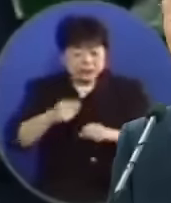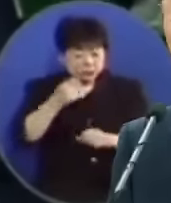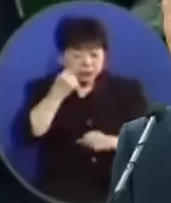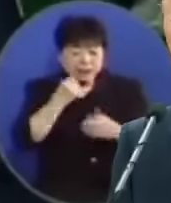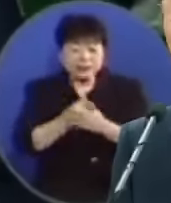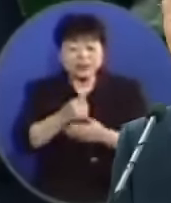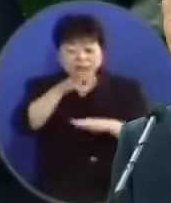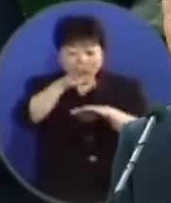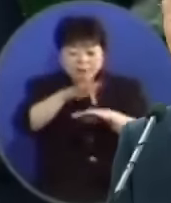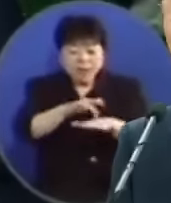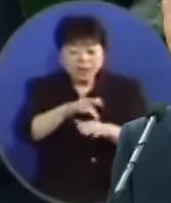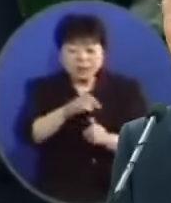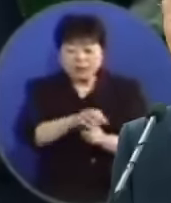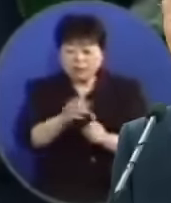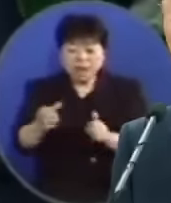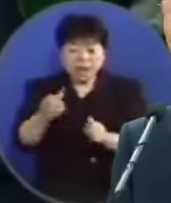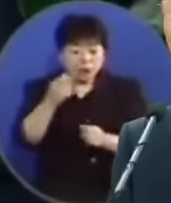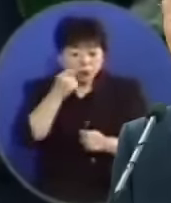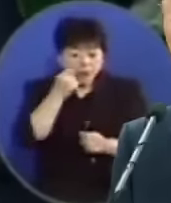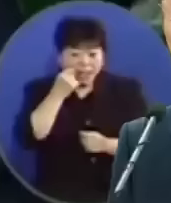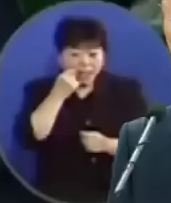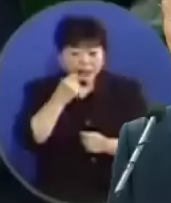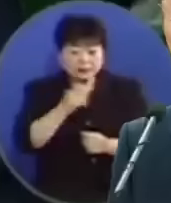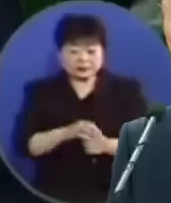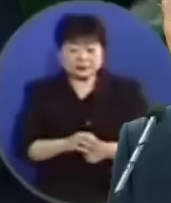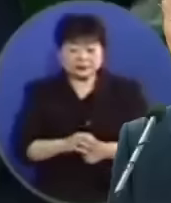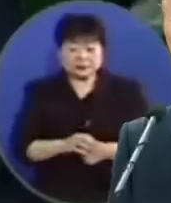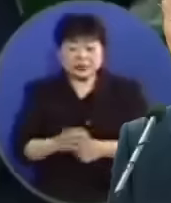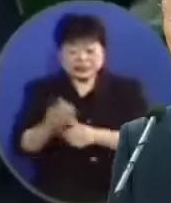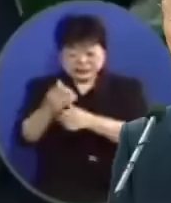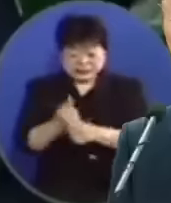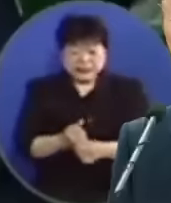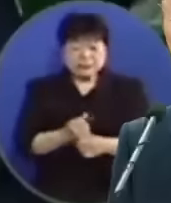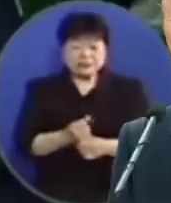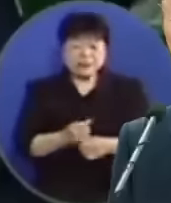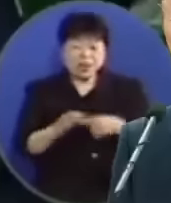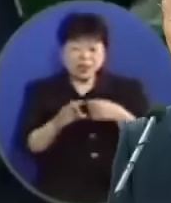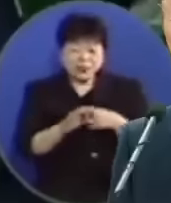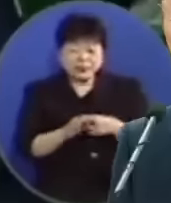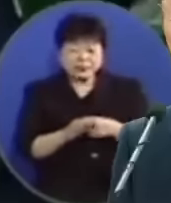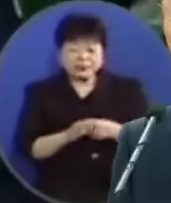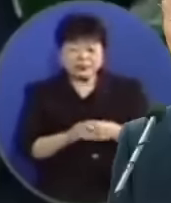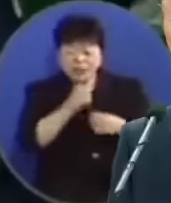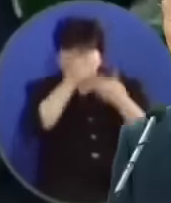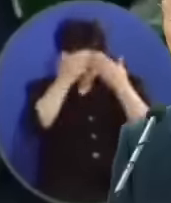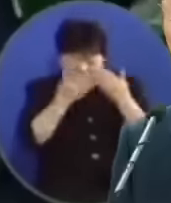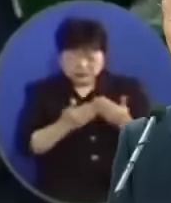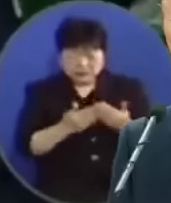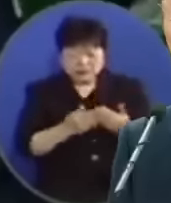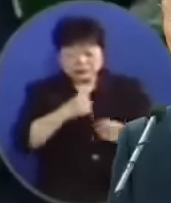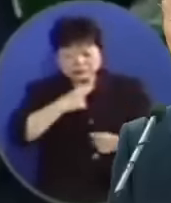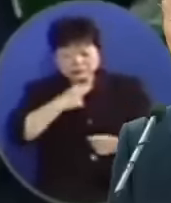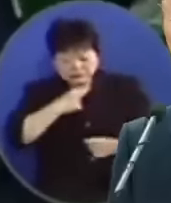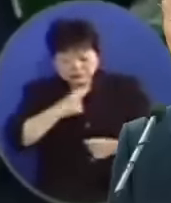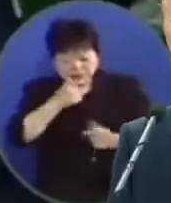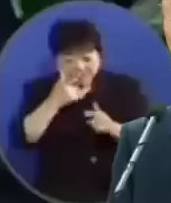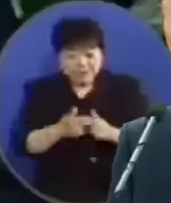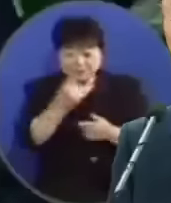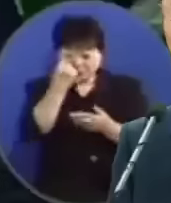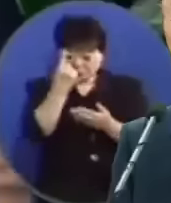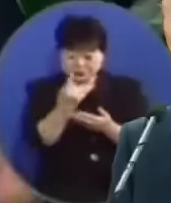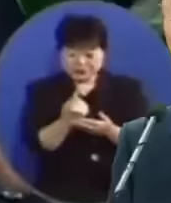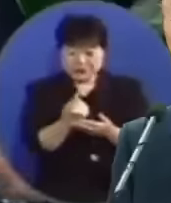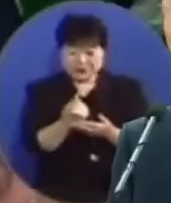때문에 마귀에게 놓여날 힘이 없습니다. 한번 잡히면 끝까지 혹사리가 되어서 끌려가는 것입니다. 그런데 예수님이